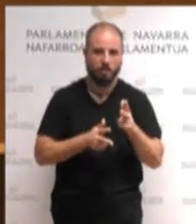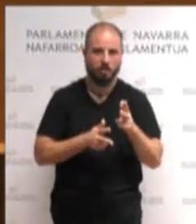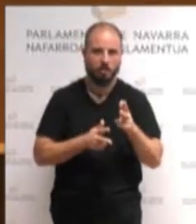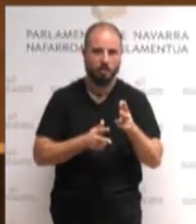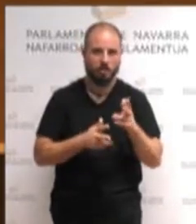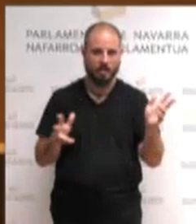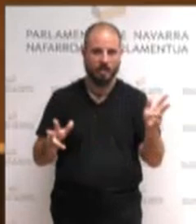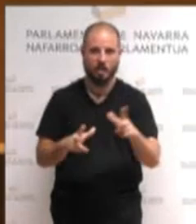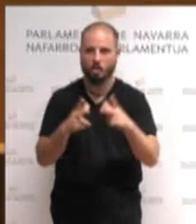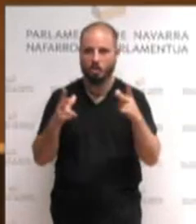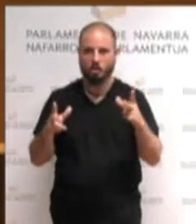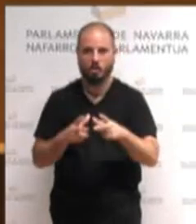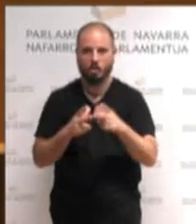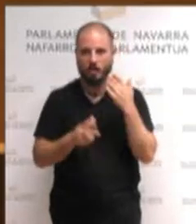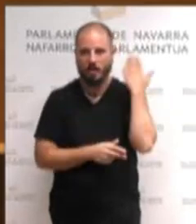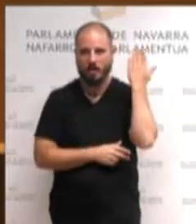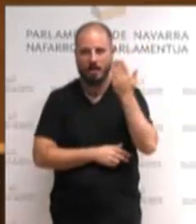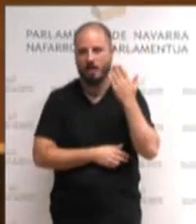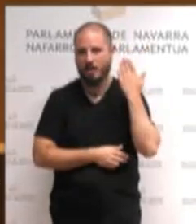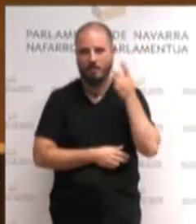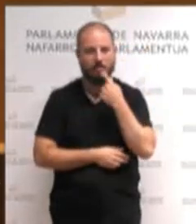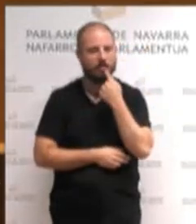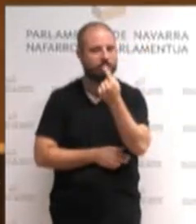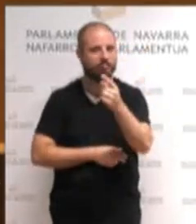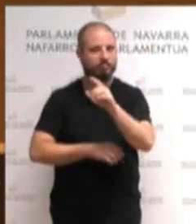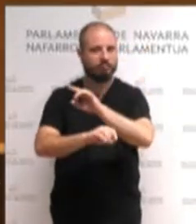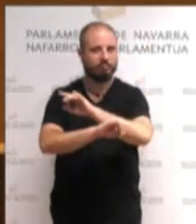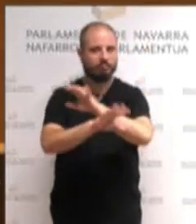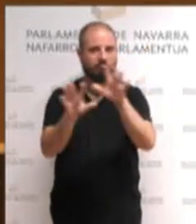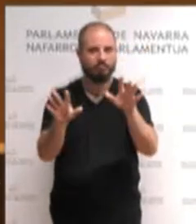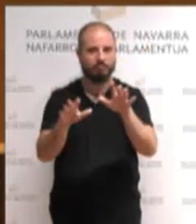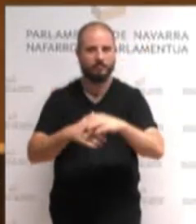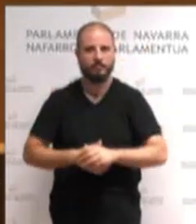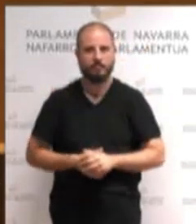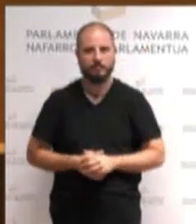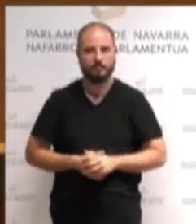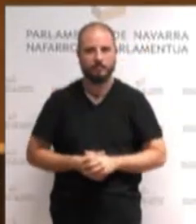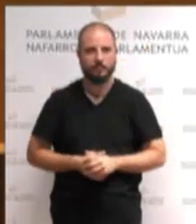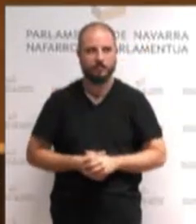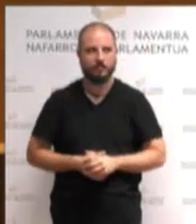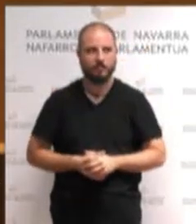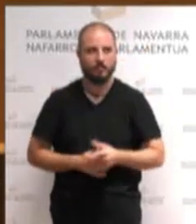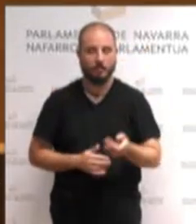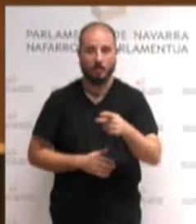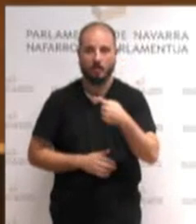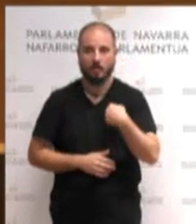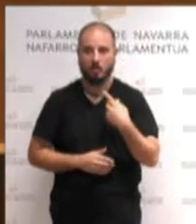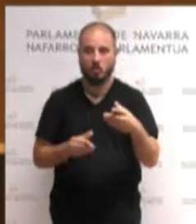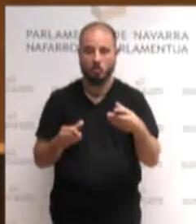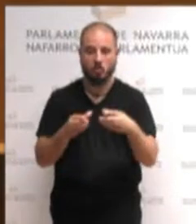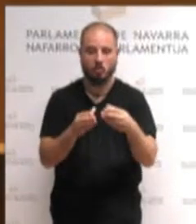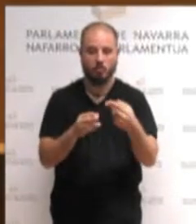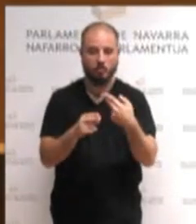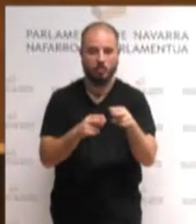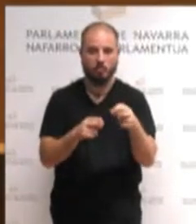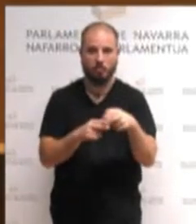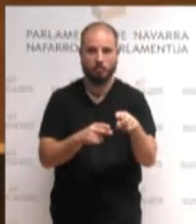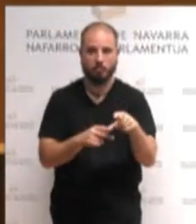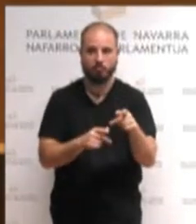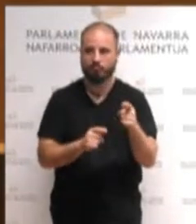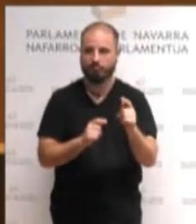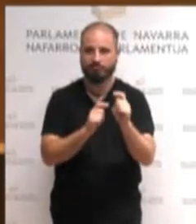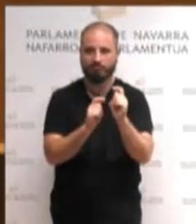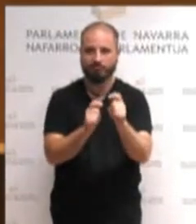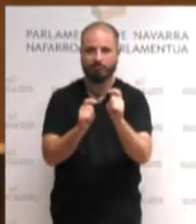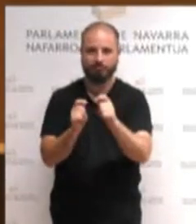argi itse gindu. Eta indar politiko bakoitza, gure tokian jarri gaitu. Bere ardura